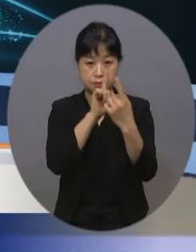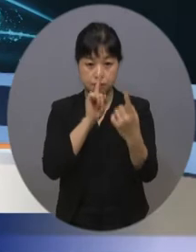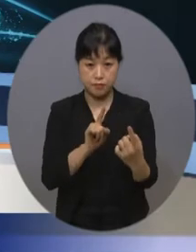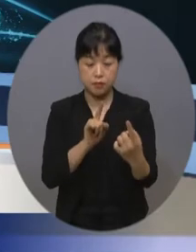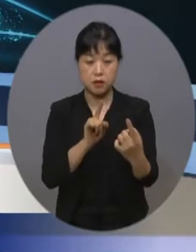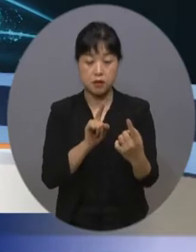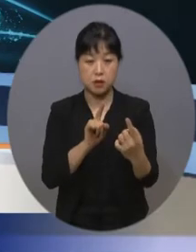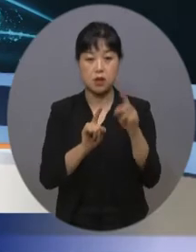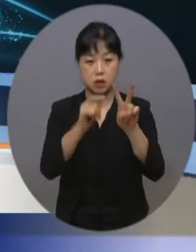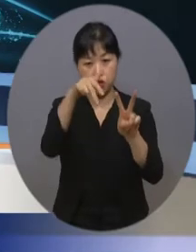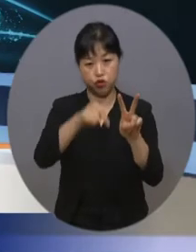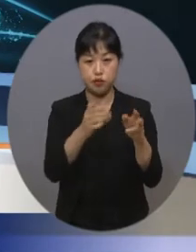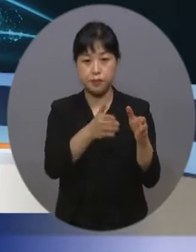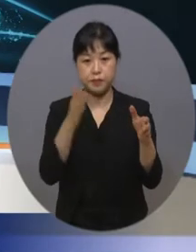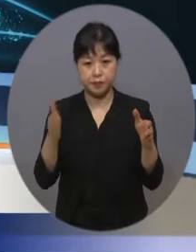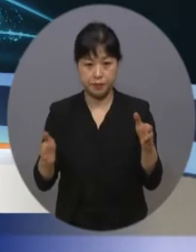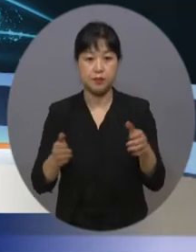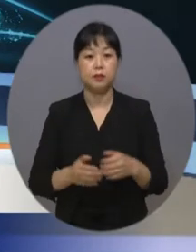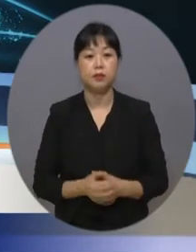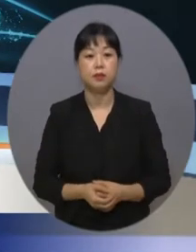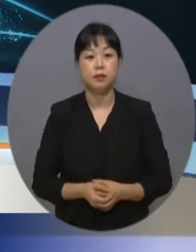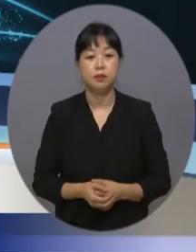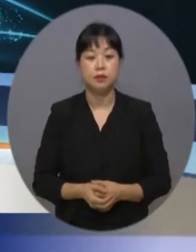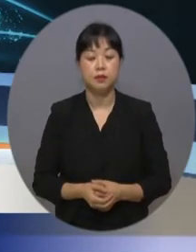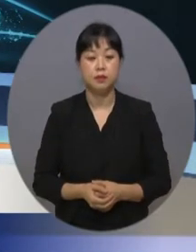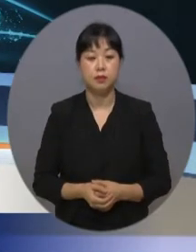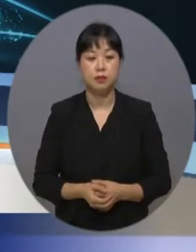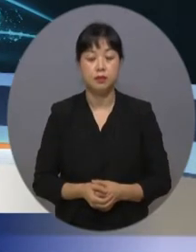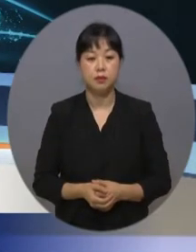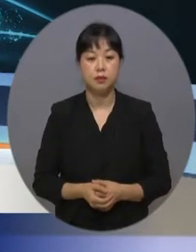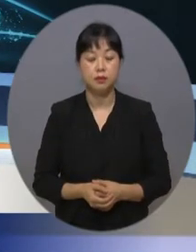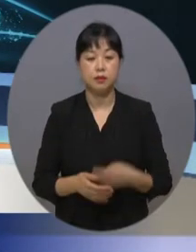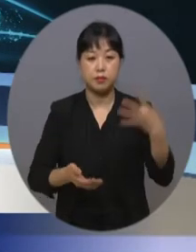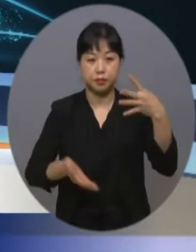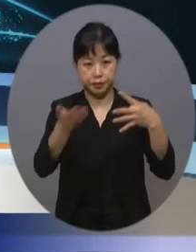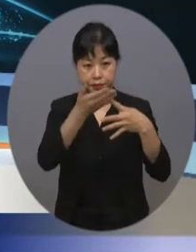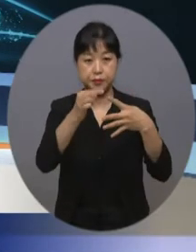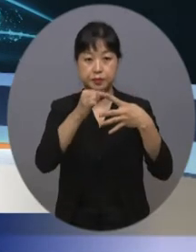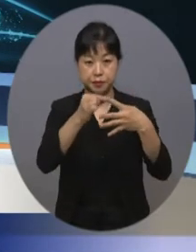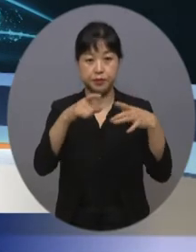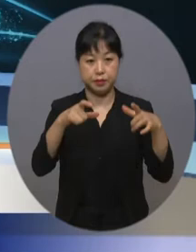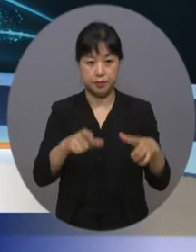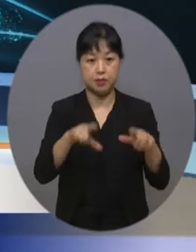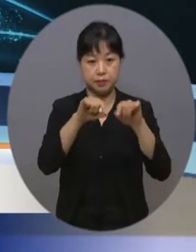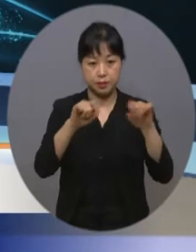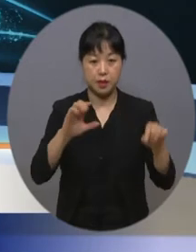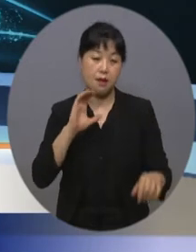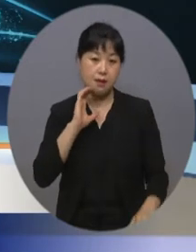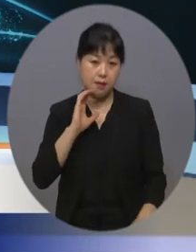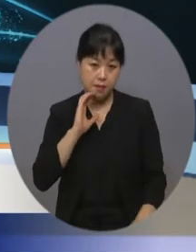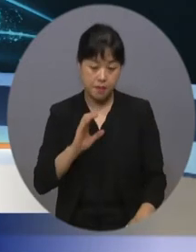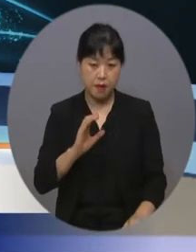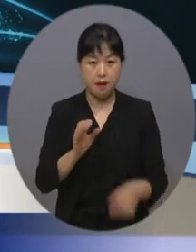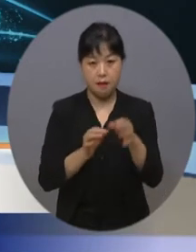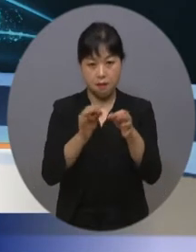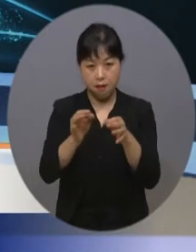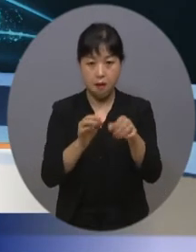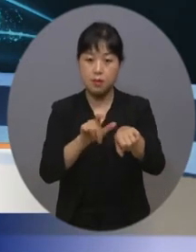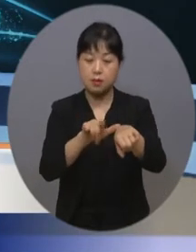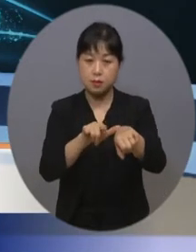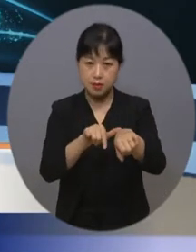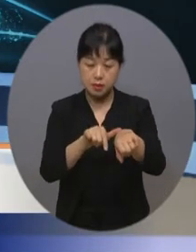2개를 2주 연장 했습니다 4단계 지역의 식당과 카페 영업시간은 1시간 더 단축되는 등